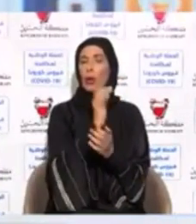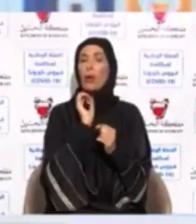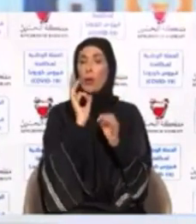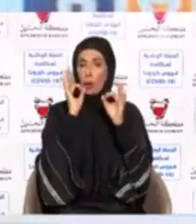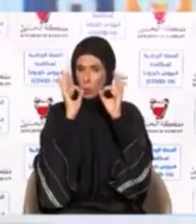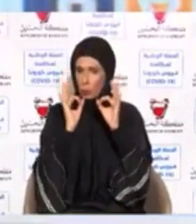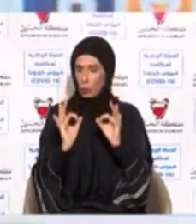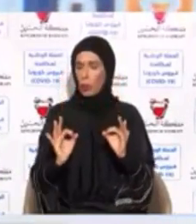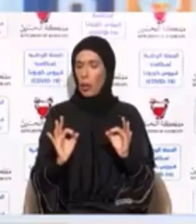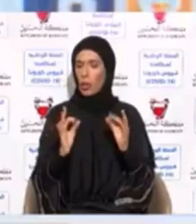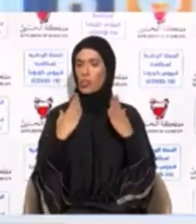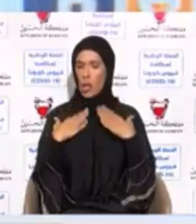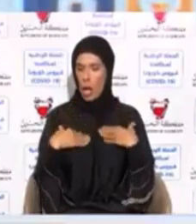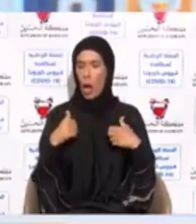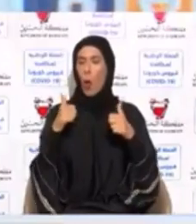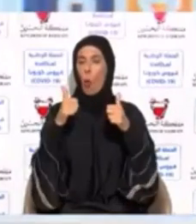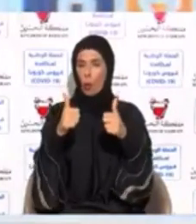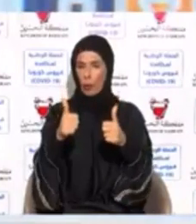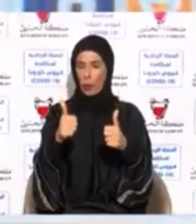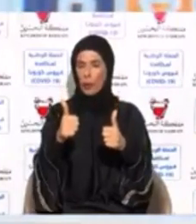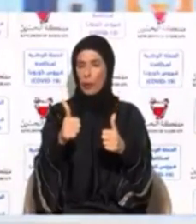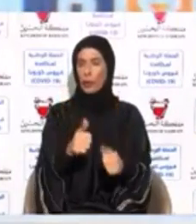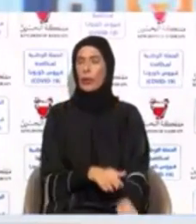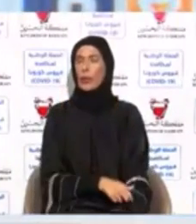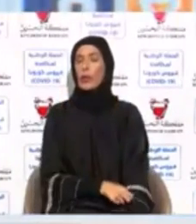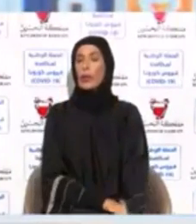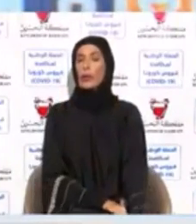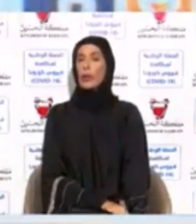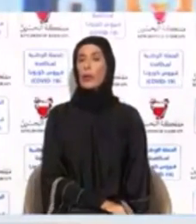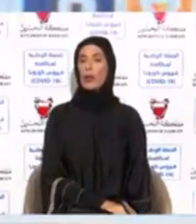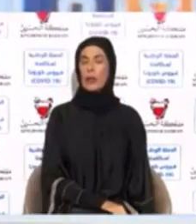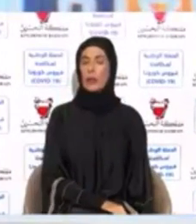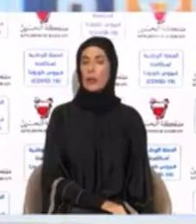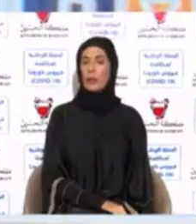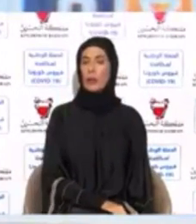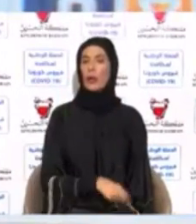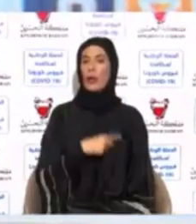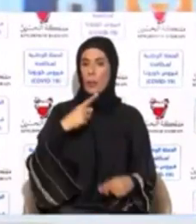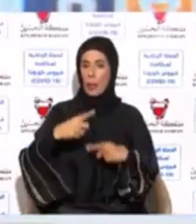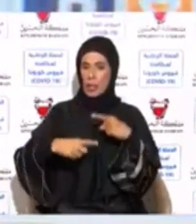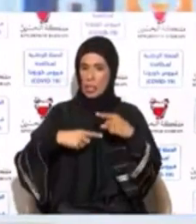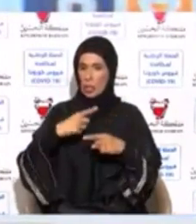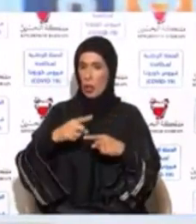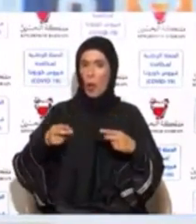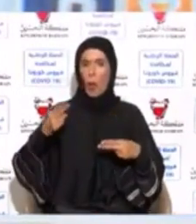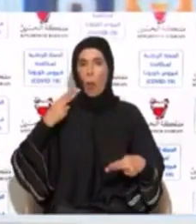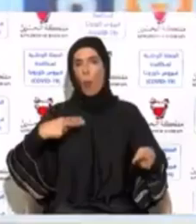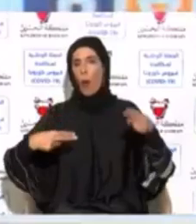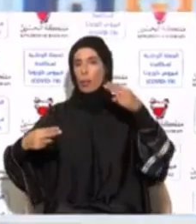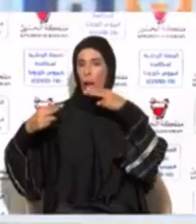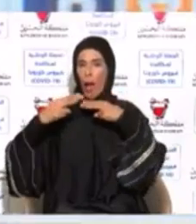من أنهم في أمان. في السياق ذاته وبالإشارة لاستئناف المطاعم